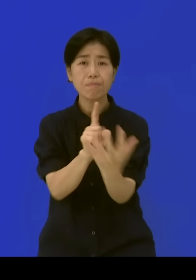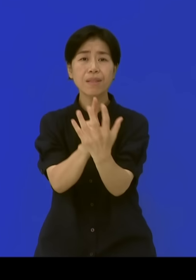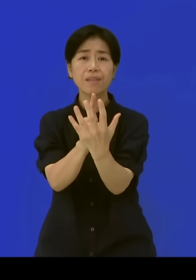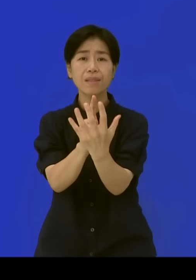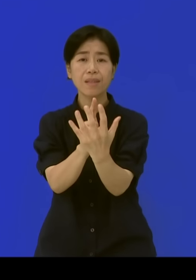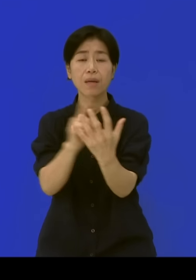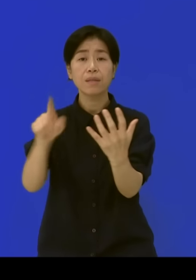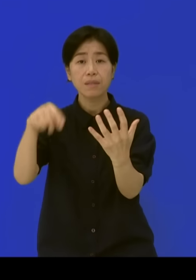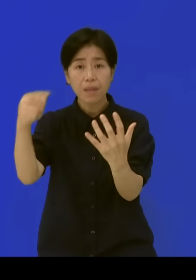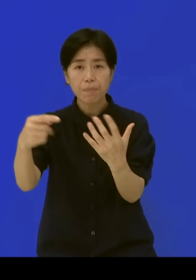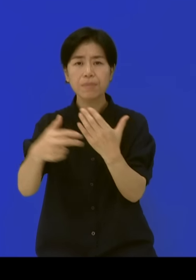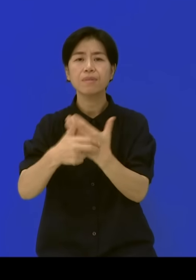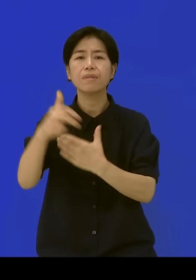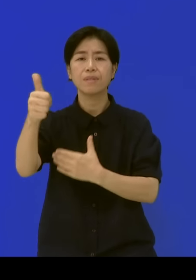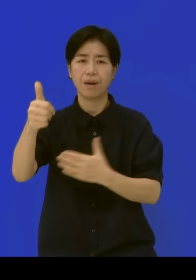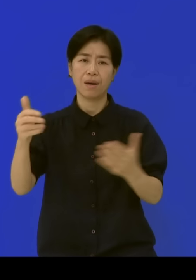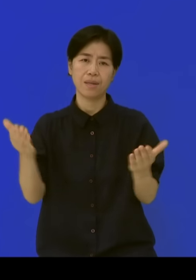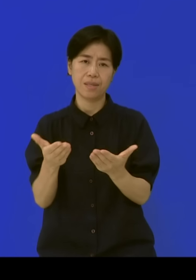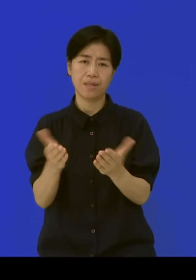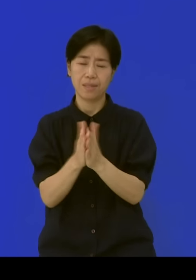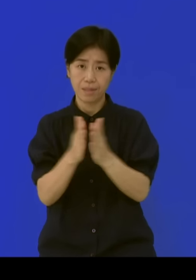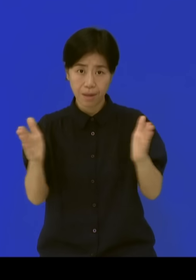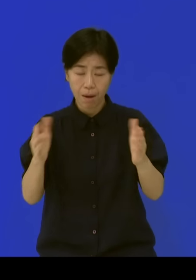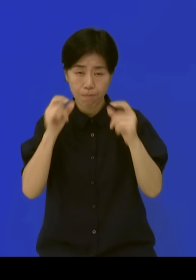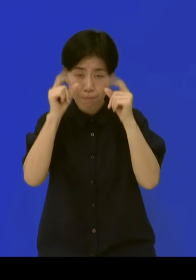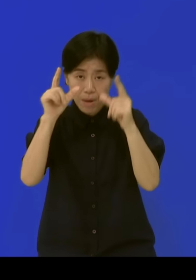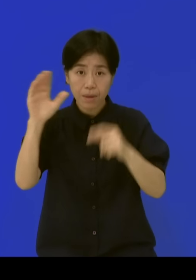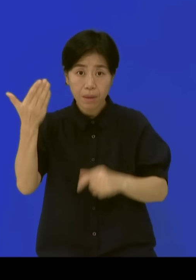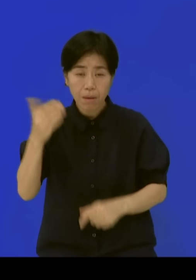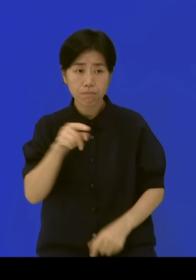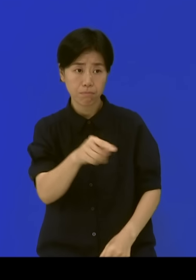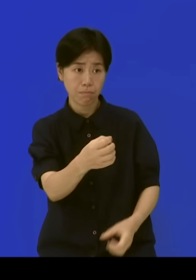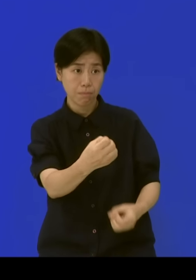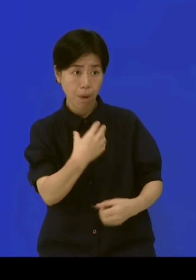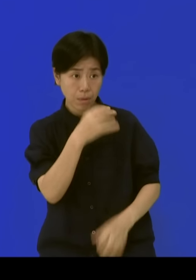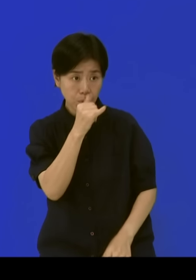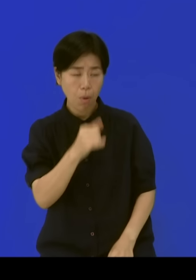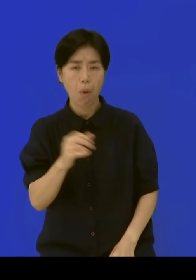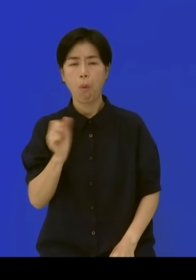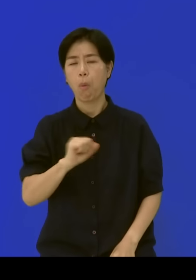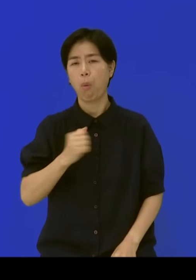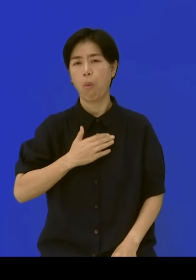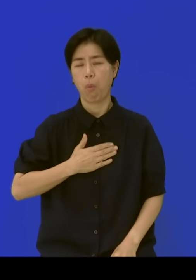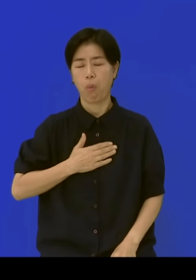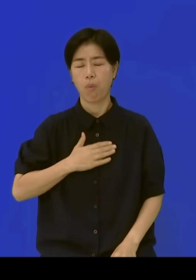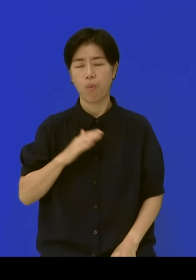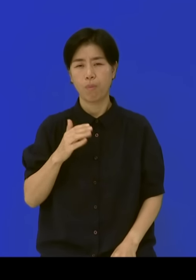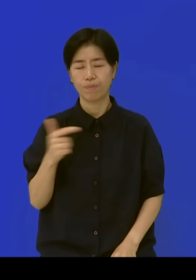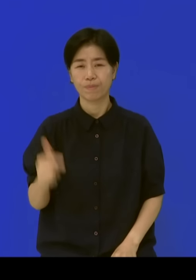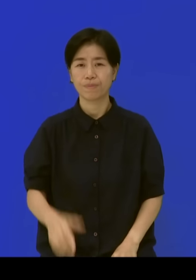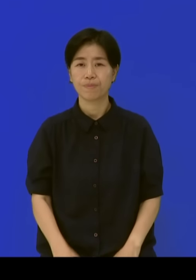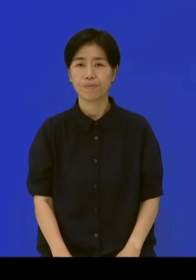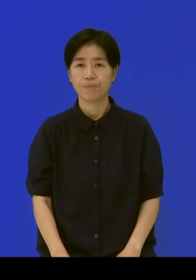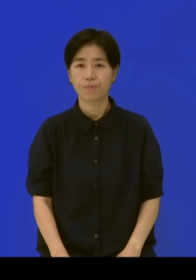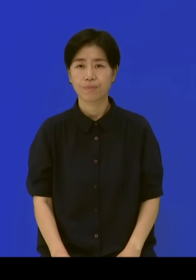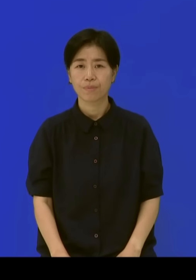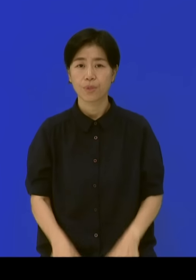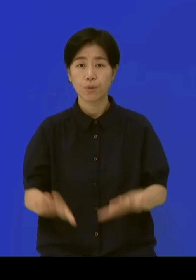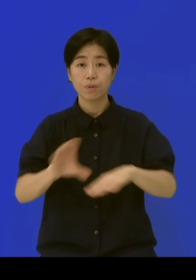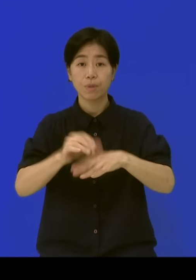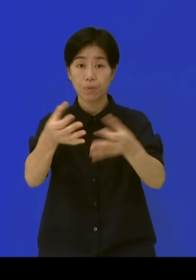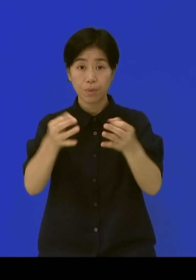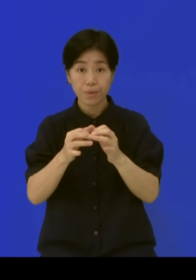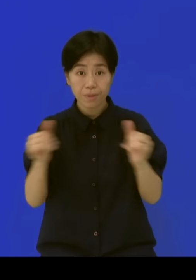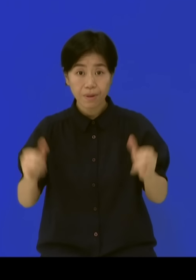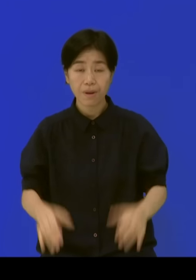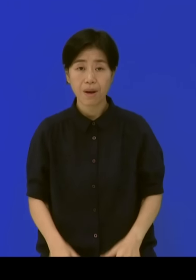고백하시는 교수님의 이야기에서, 오늘 이 방송을 보시면서 우리 아들 의대 갔으면, 우리 딸 의대 갔으면 하는 부모님들이 우리의 자녀가